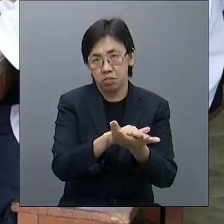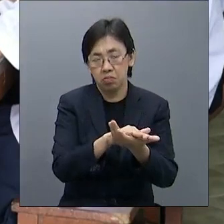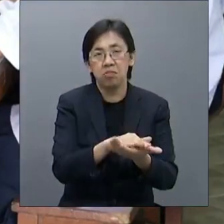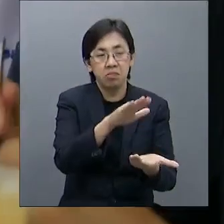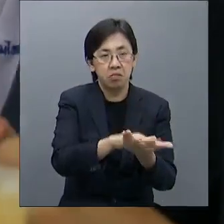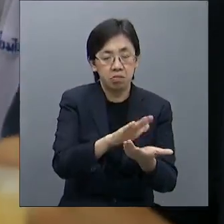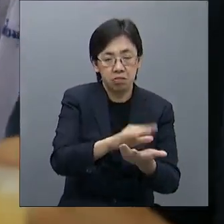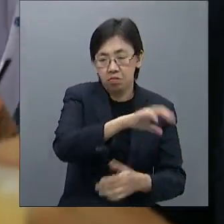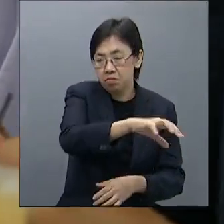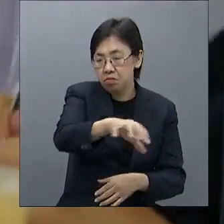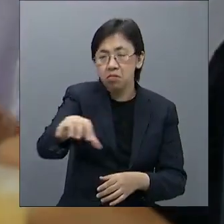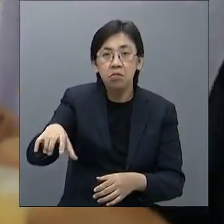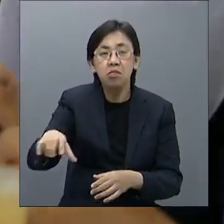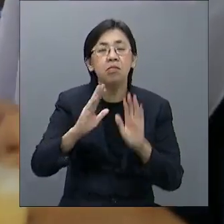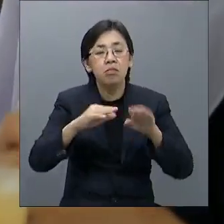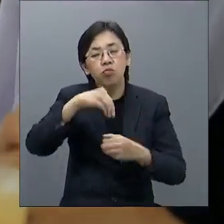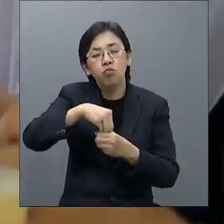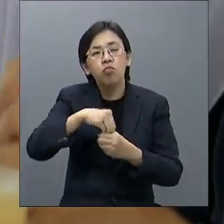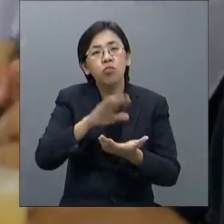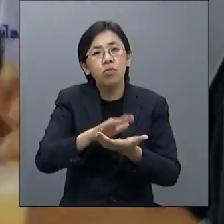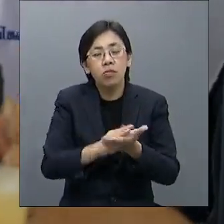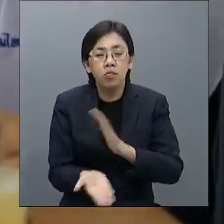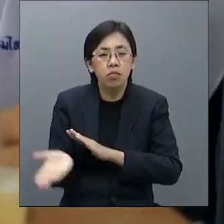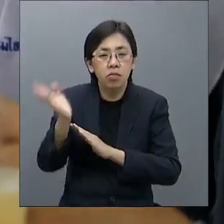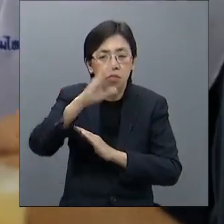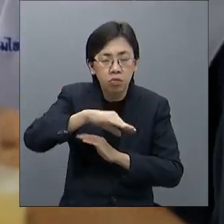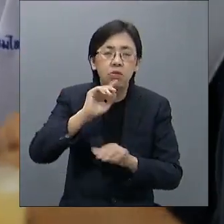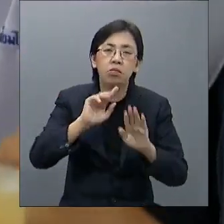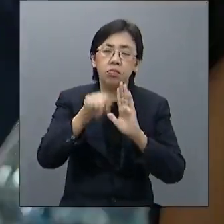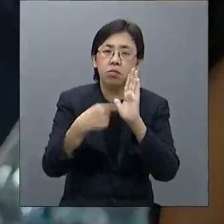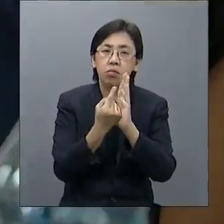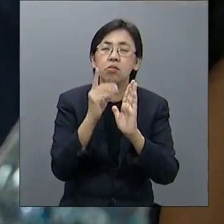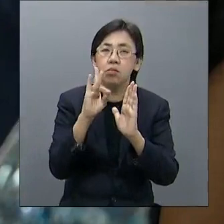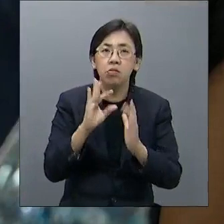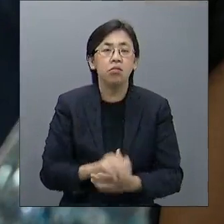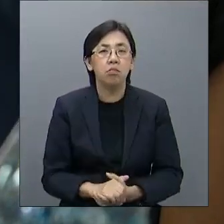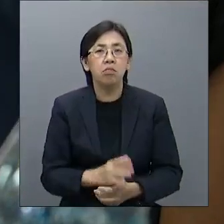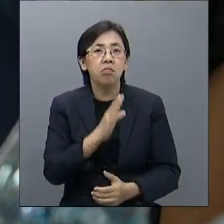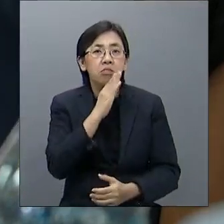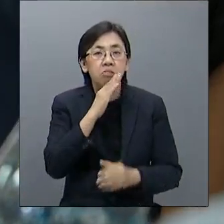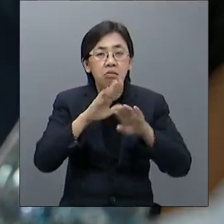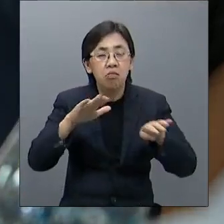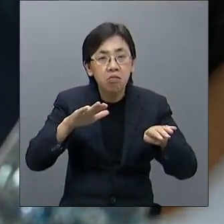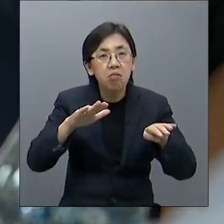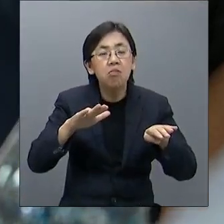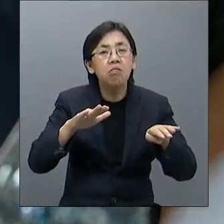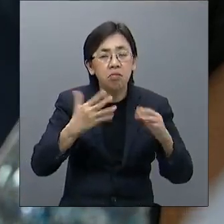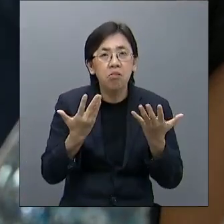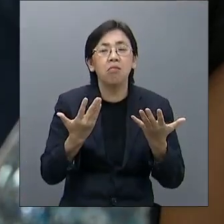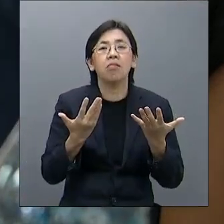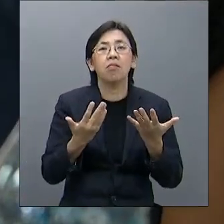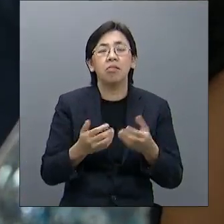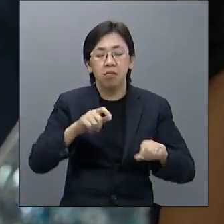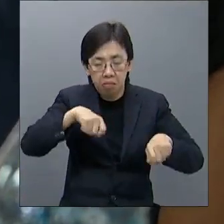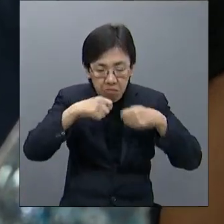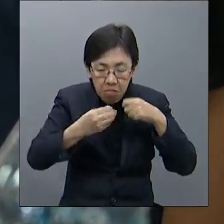เด็กๆเนี่ยก็จะใช้ชีวิตอยู่ในโรงเรียนอย่างน้อย8ชั่วโมงนะครับนะซึ่งในนี้เนี่ยถ้าเราทำให้เป็นพื้นที่สุขภาพนะฮะใส่ใ